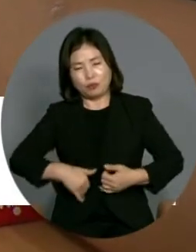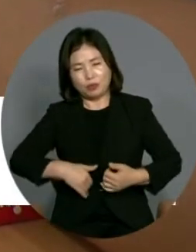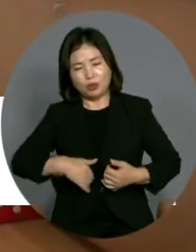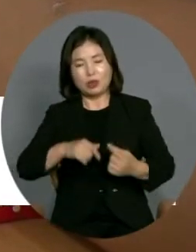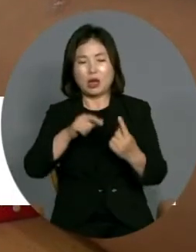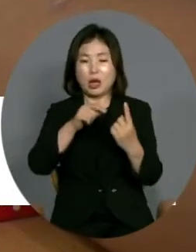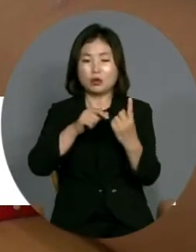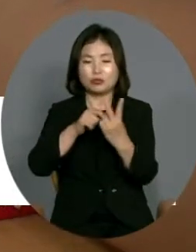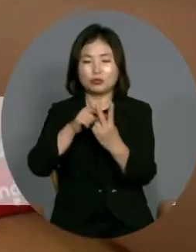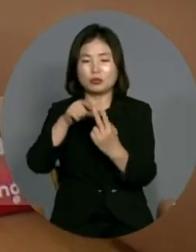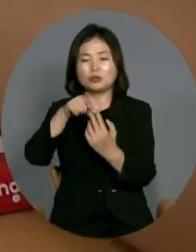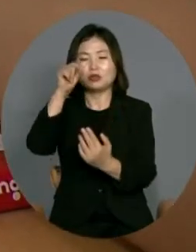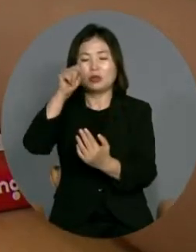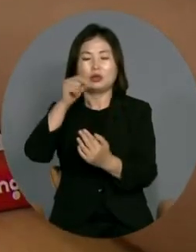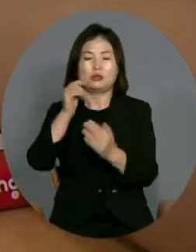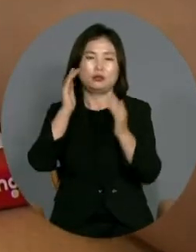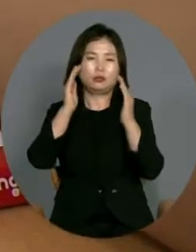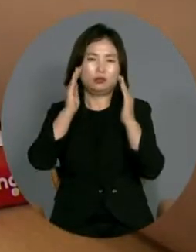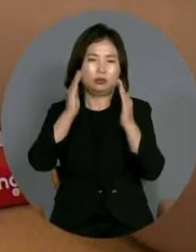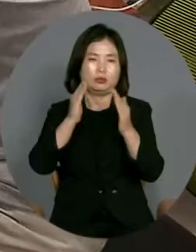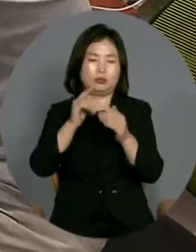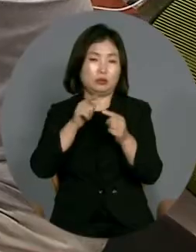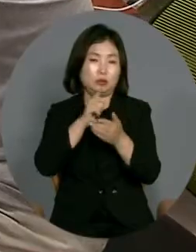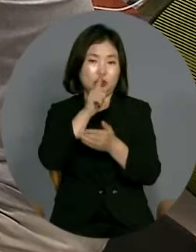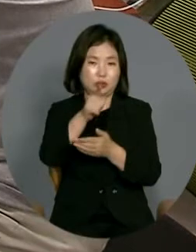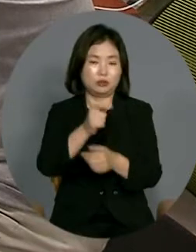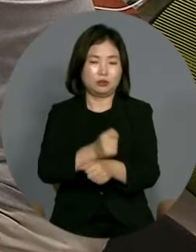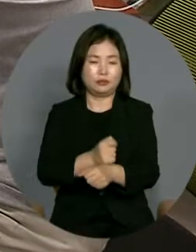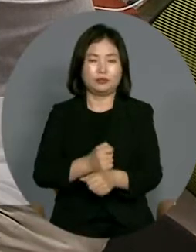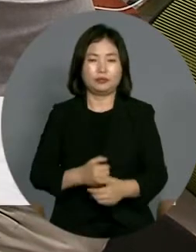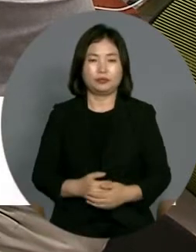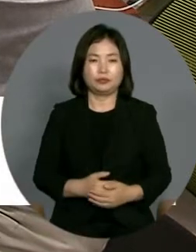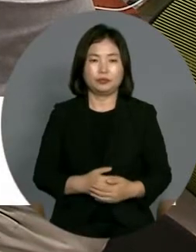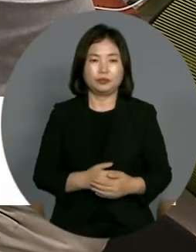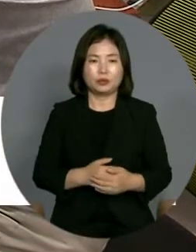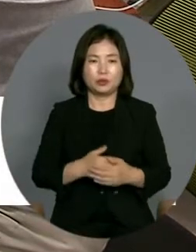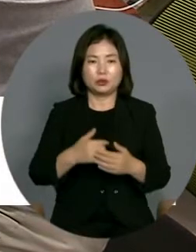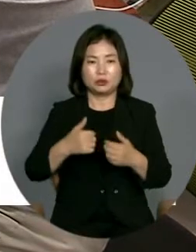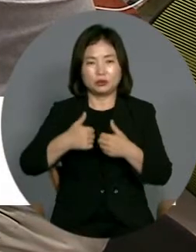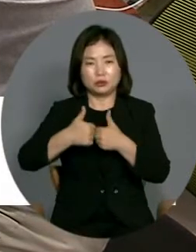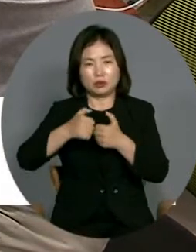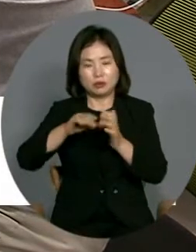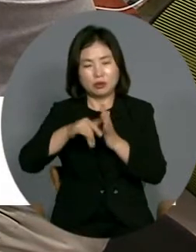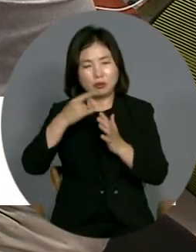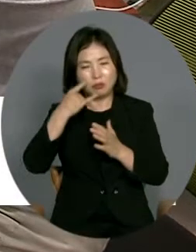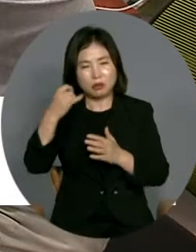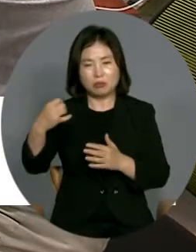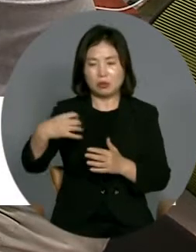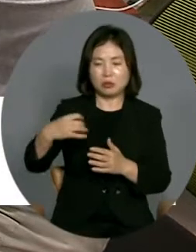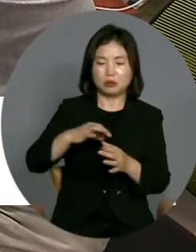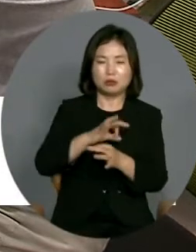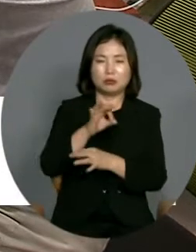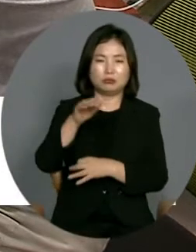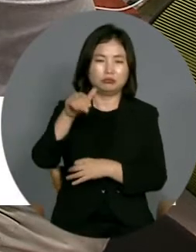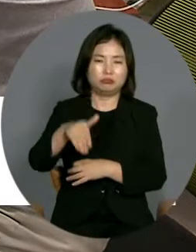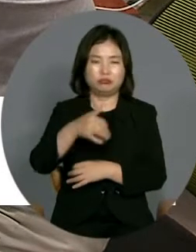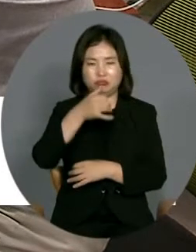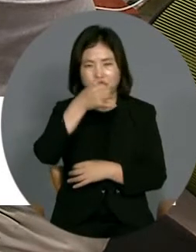가지만 골라서 듣는 경우가 늘고 있습니다. 신규 상담 때 어머님들 이야기로는 경제사정이